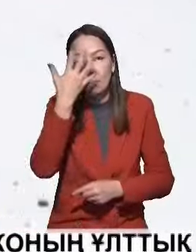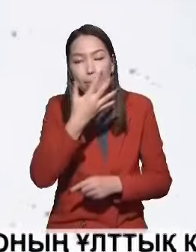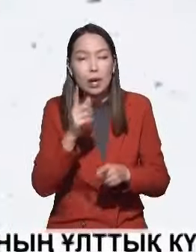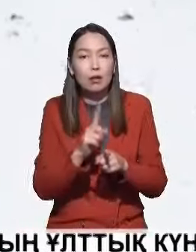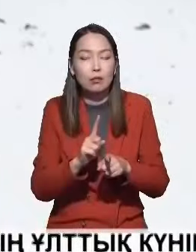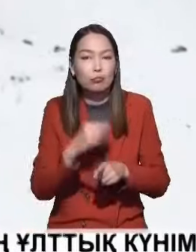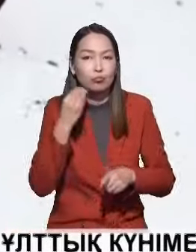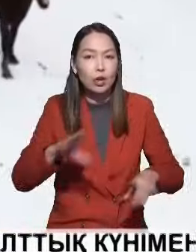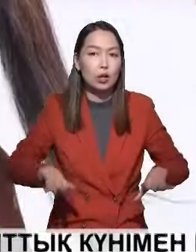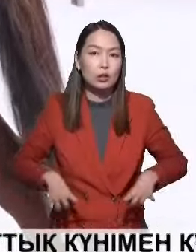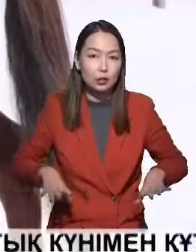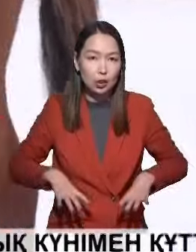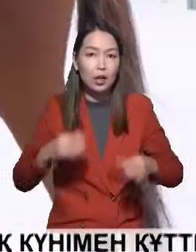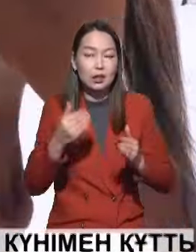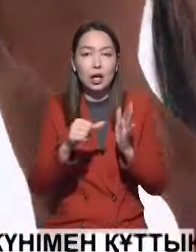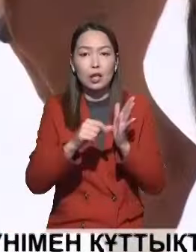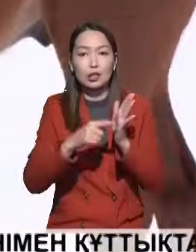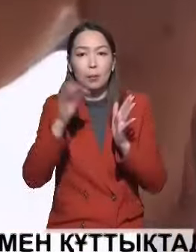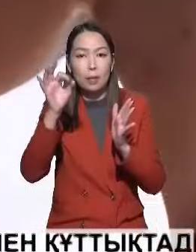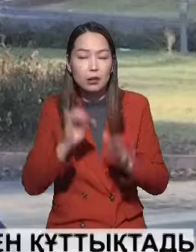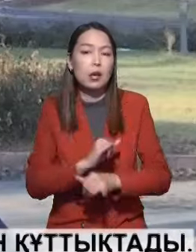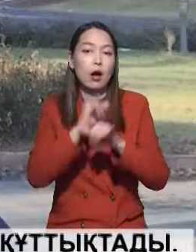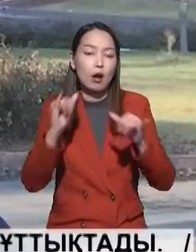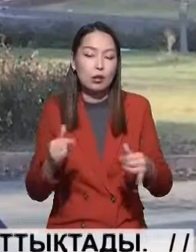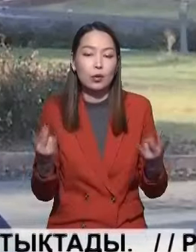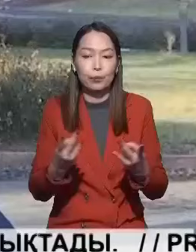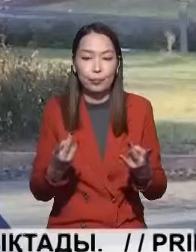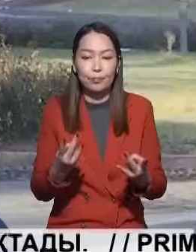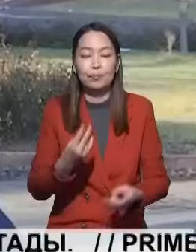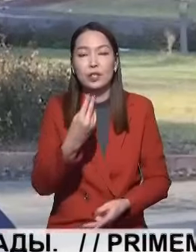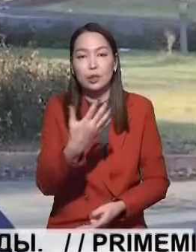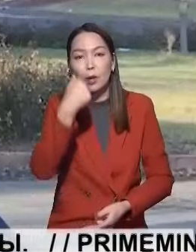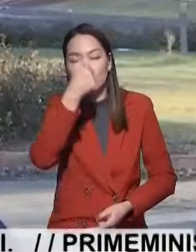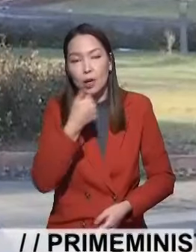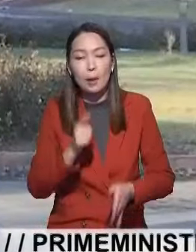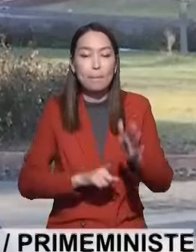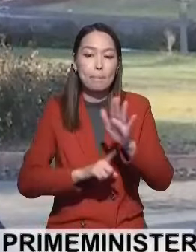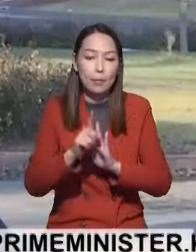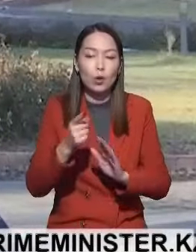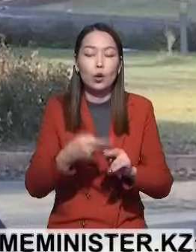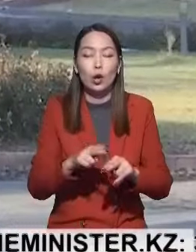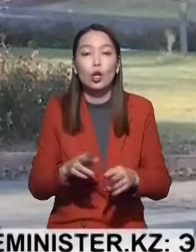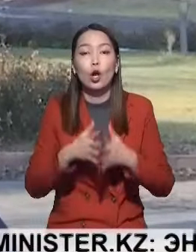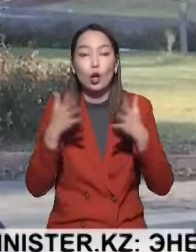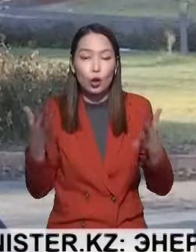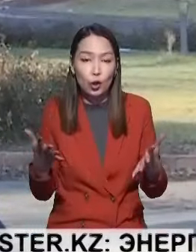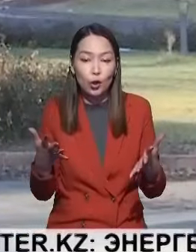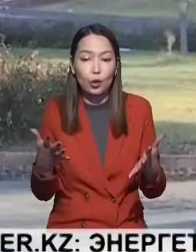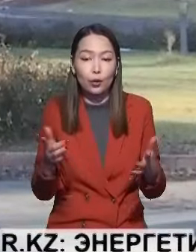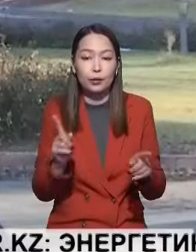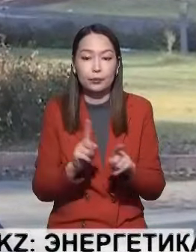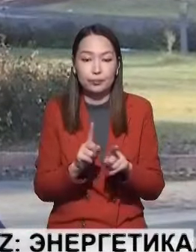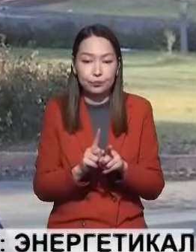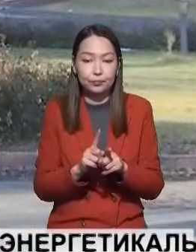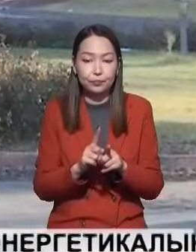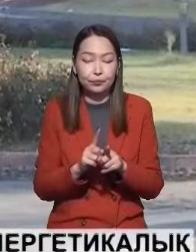санын 6-7% арттыру жоспарда бар. 25 жылдан бастап біздер осы үлкен іске кірісетін деп жатырық.